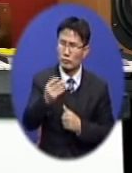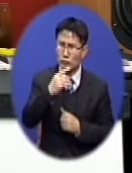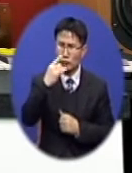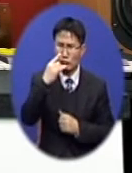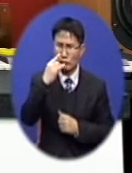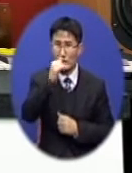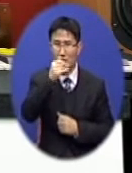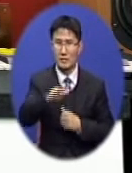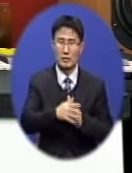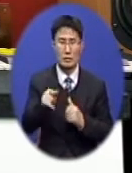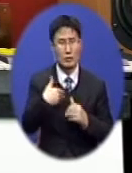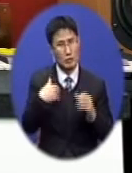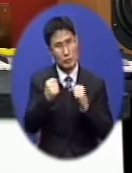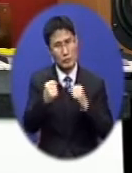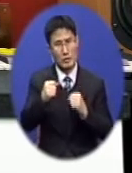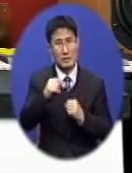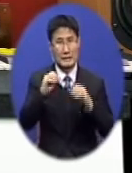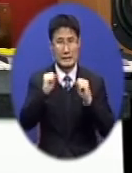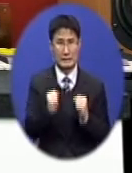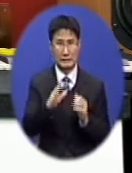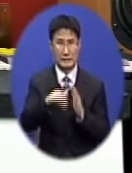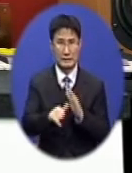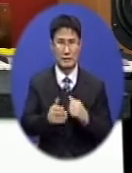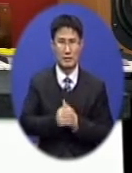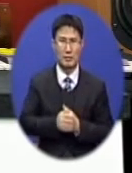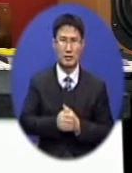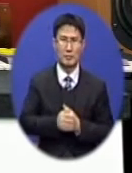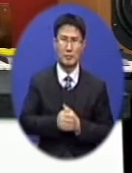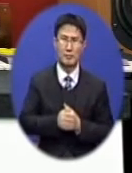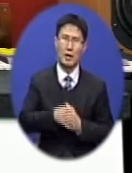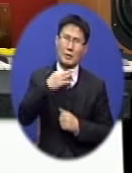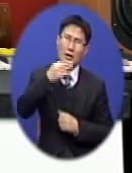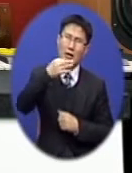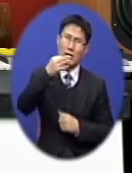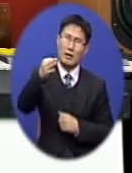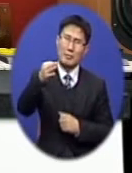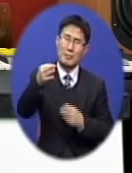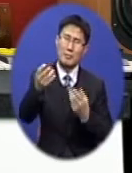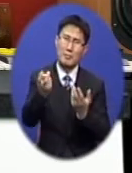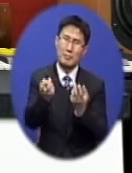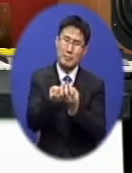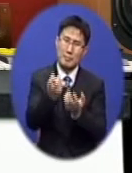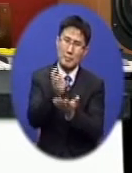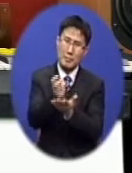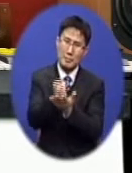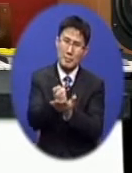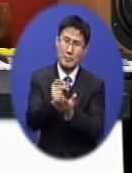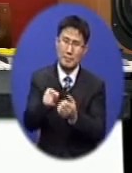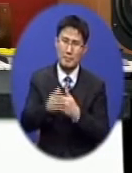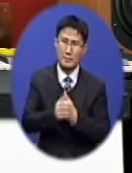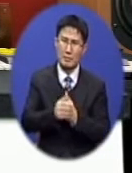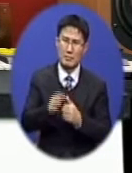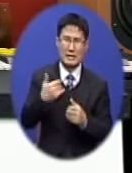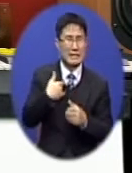게요. 네. 이 북한에서 계실 때 발성법이라 할까? 네. 민요 발성법이면은 이 보면 양산도 같은